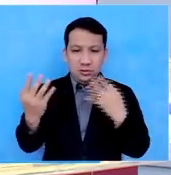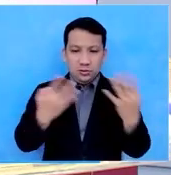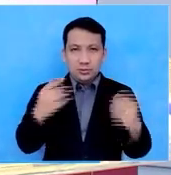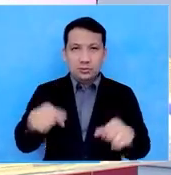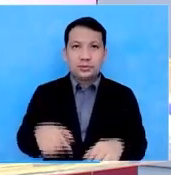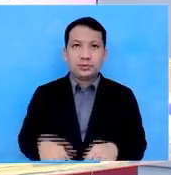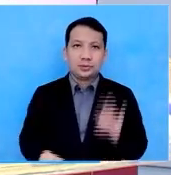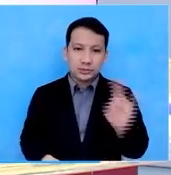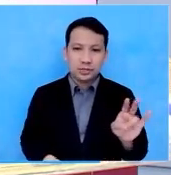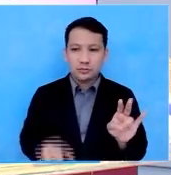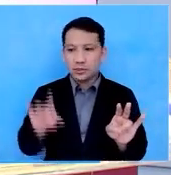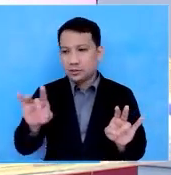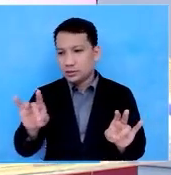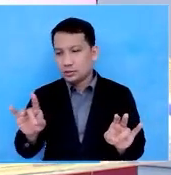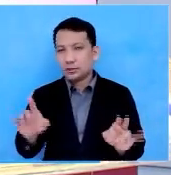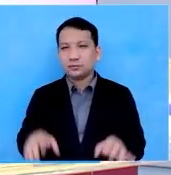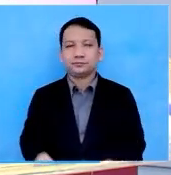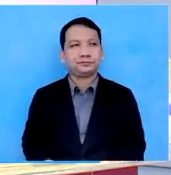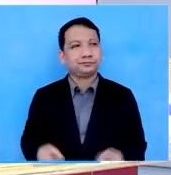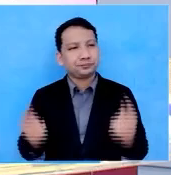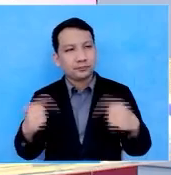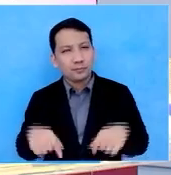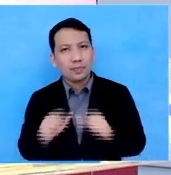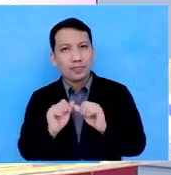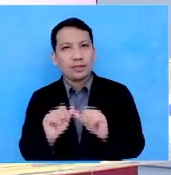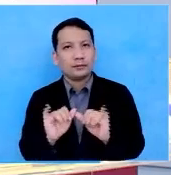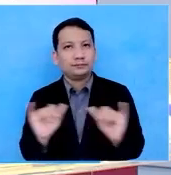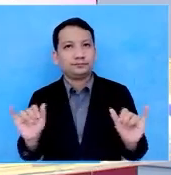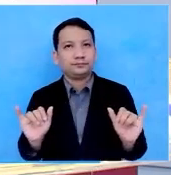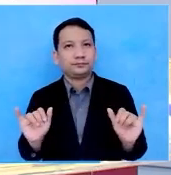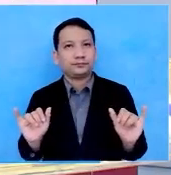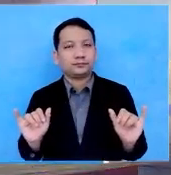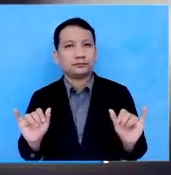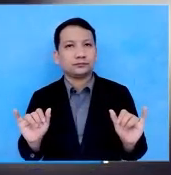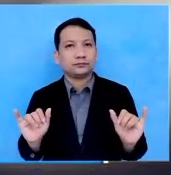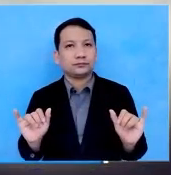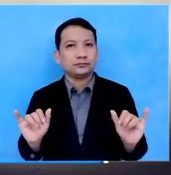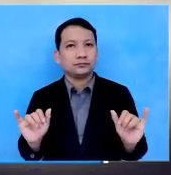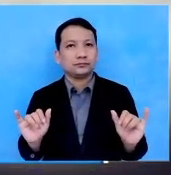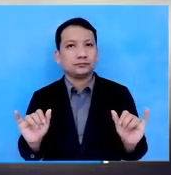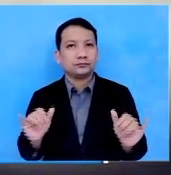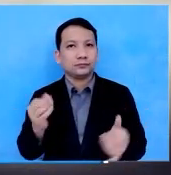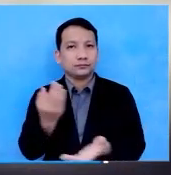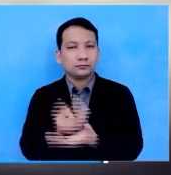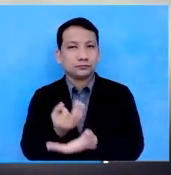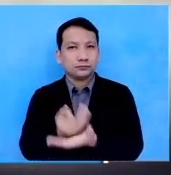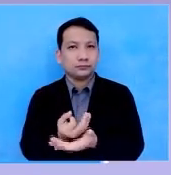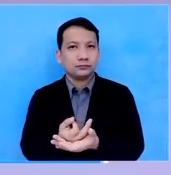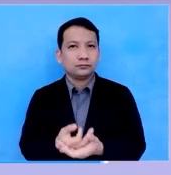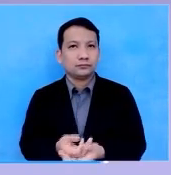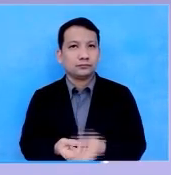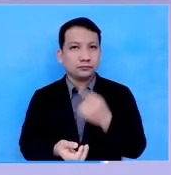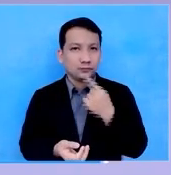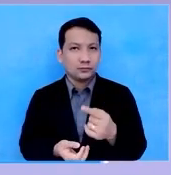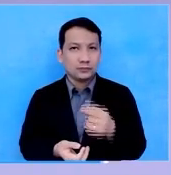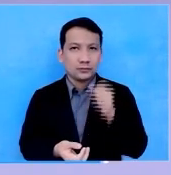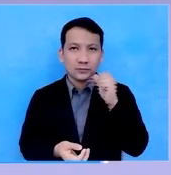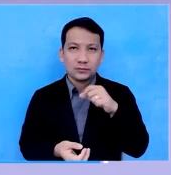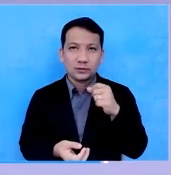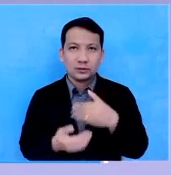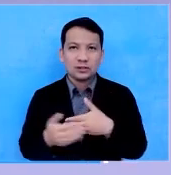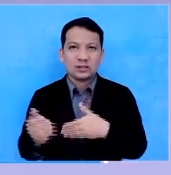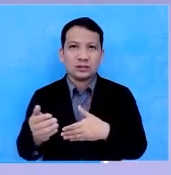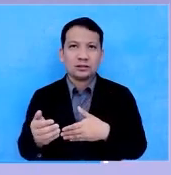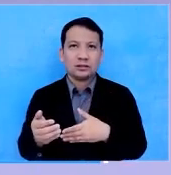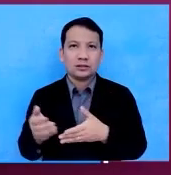Pilipinas. Tapos dumating po sa araw na parang nagkaroon sila ng kulang sa financial. So parang yung ate po ba, parang